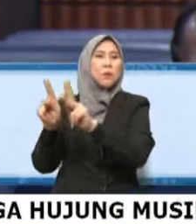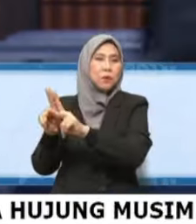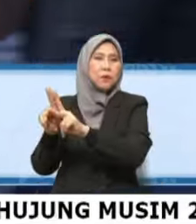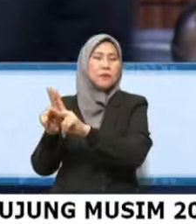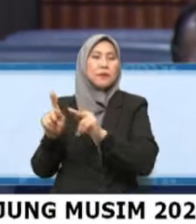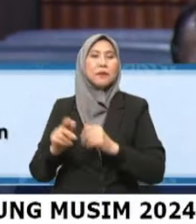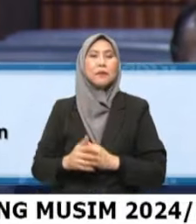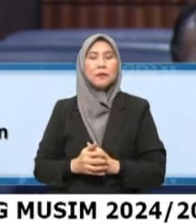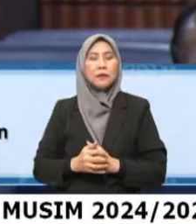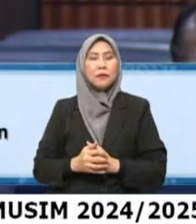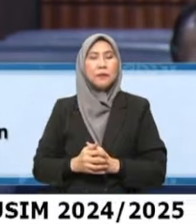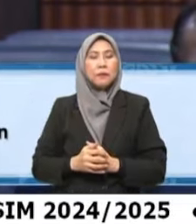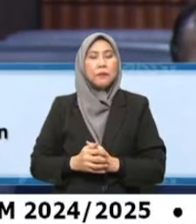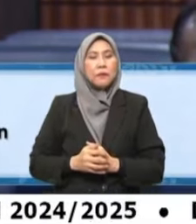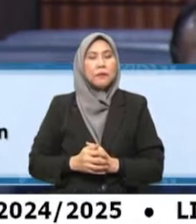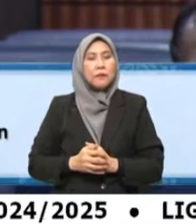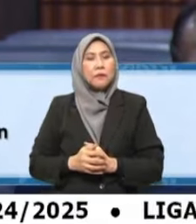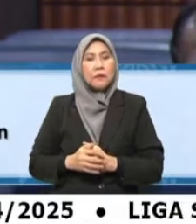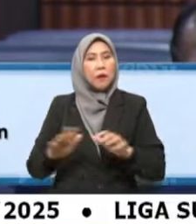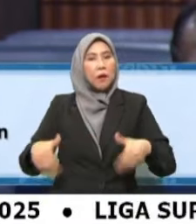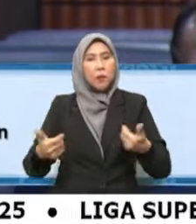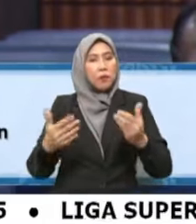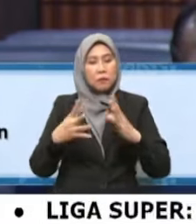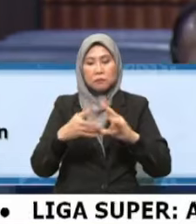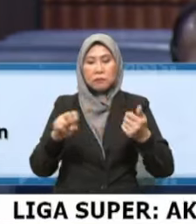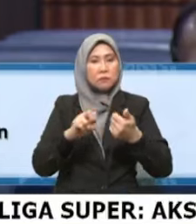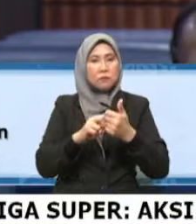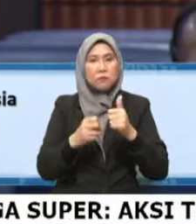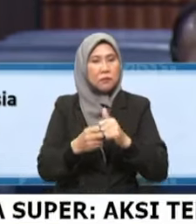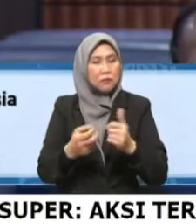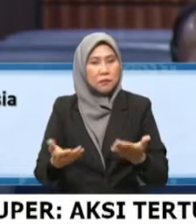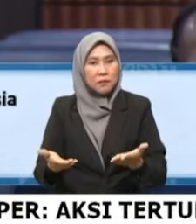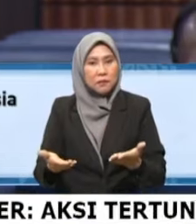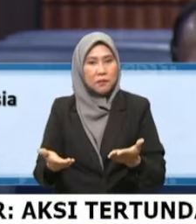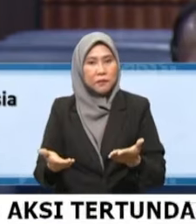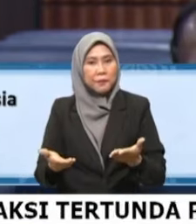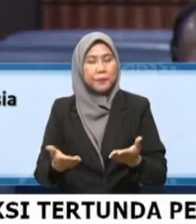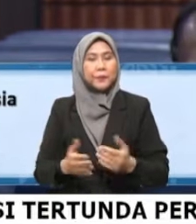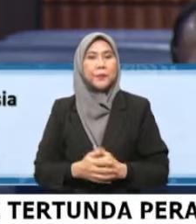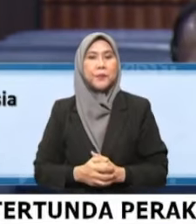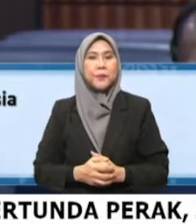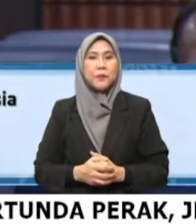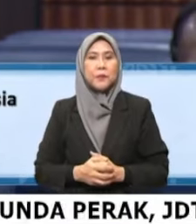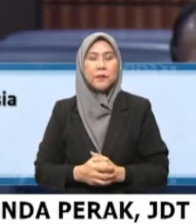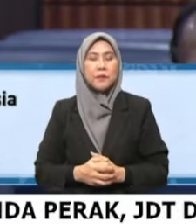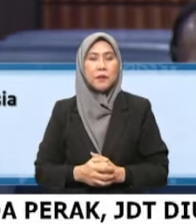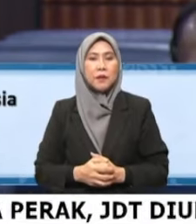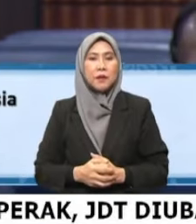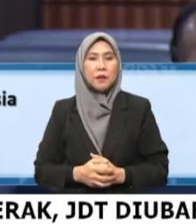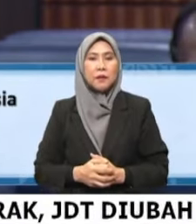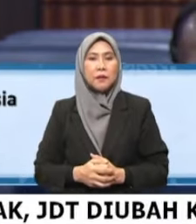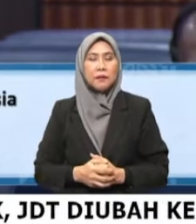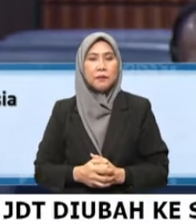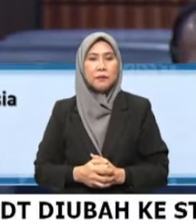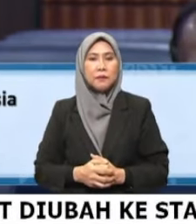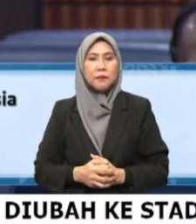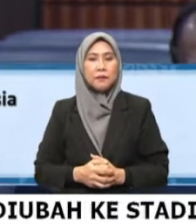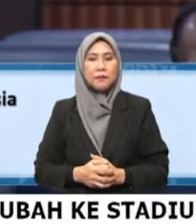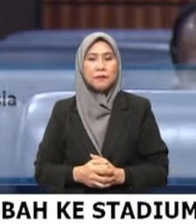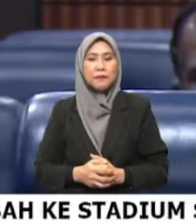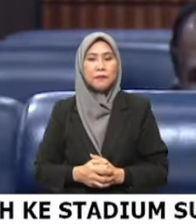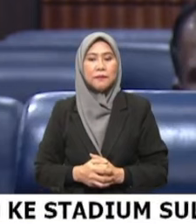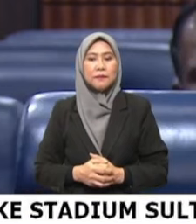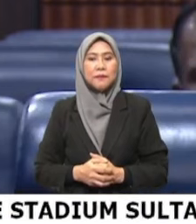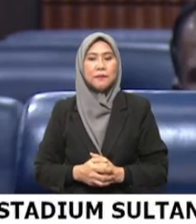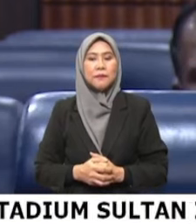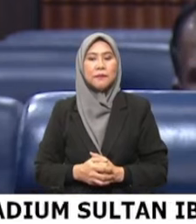penebatan awan, antara langkah-langkah yang boleh dilakukan adalah seperti berikut. Mengelakkan